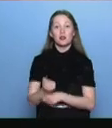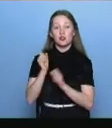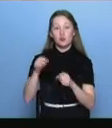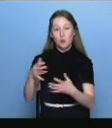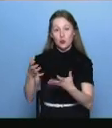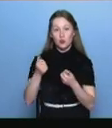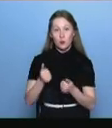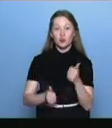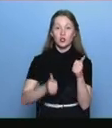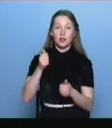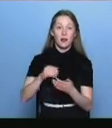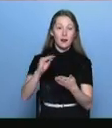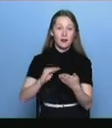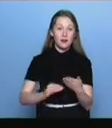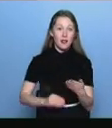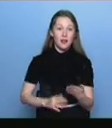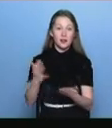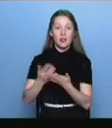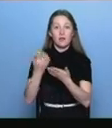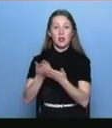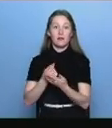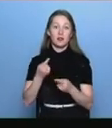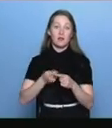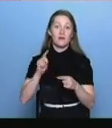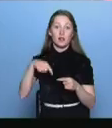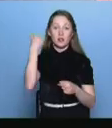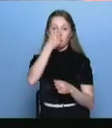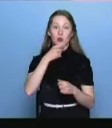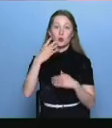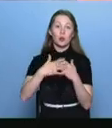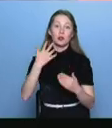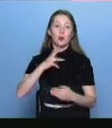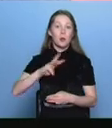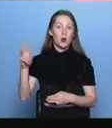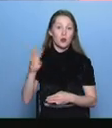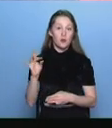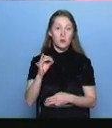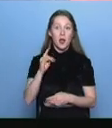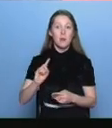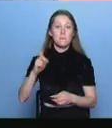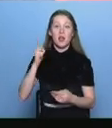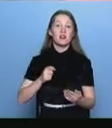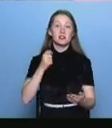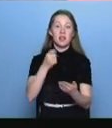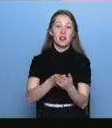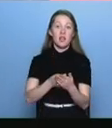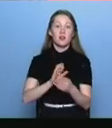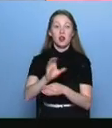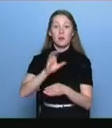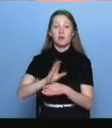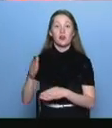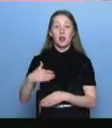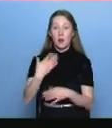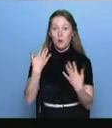для начинающих предпринимателей. В этом году сумма субсидий достигла 3 миллионов рублей. И первые заявки от фермеров на производство рыбы уже